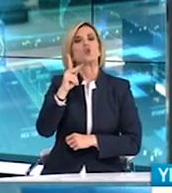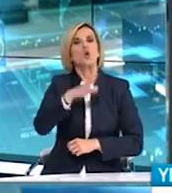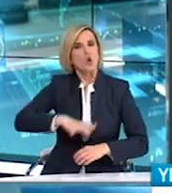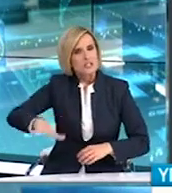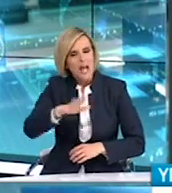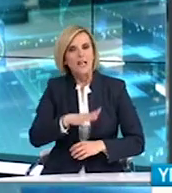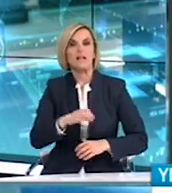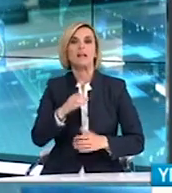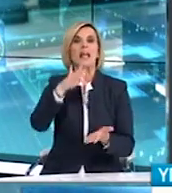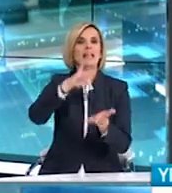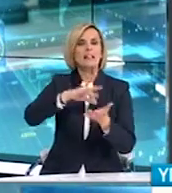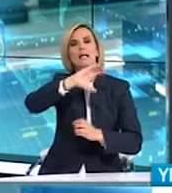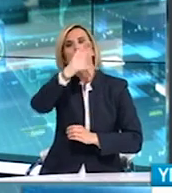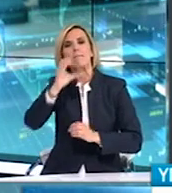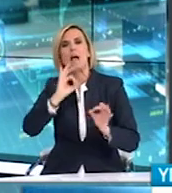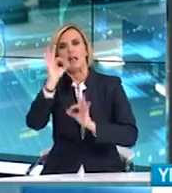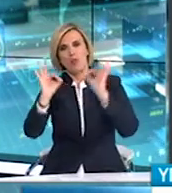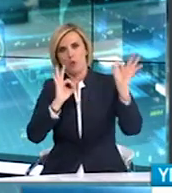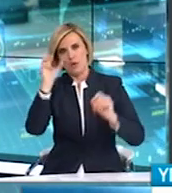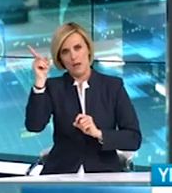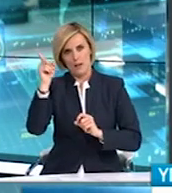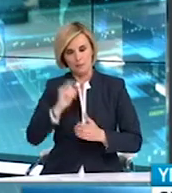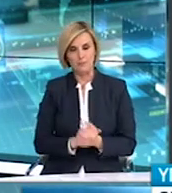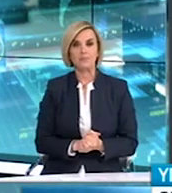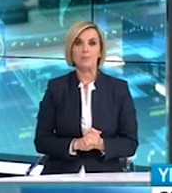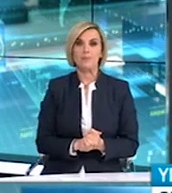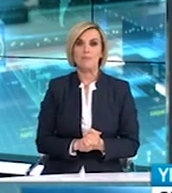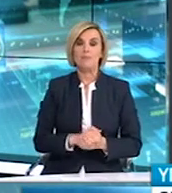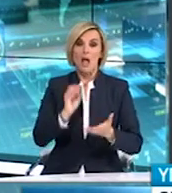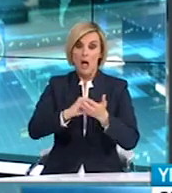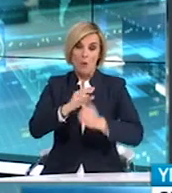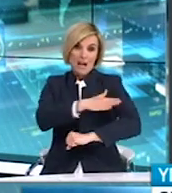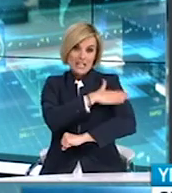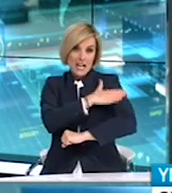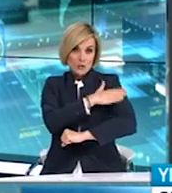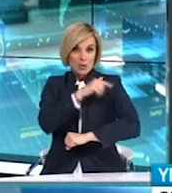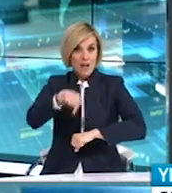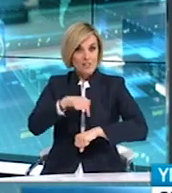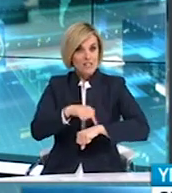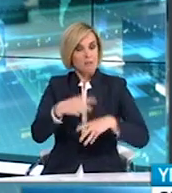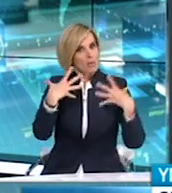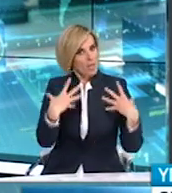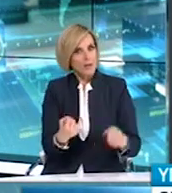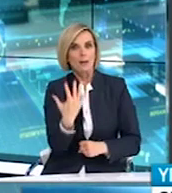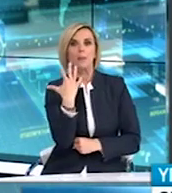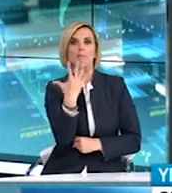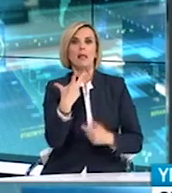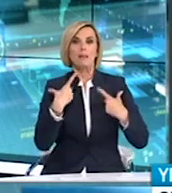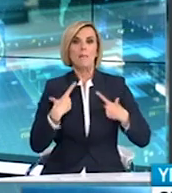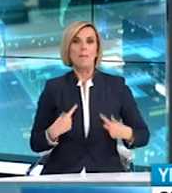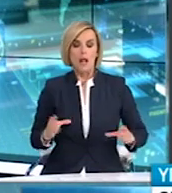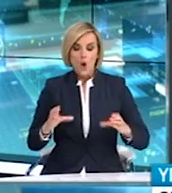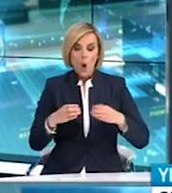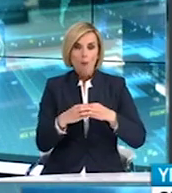νοσοκομεία της Κεντρικής Μακεδονίας όλων των περιστατικών. Επίσης, σας γνωρίζω ότι στην Καστοριά βρίσκεται ήδη πενταμελές κλιμάκιο του ΕΟΔΗ με επικεφαλή